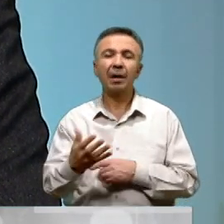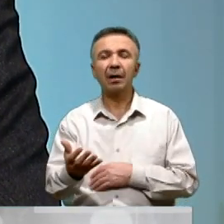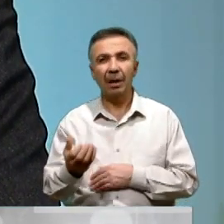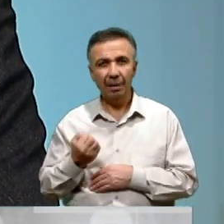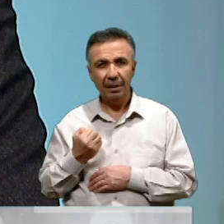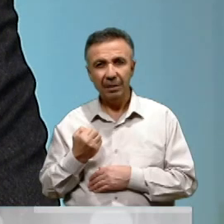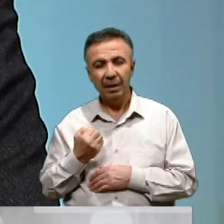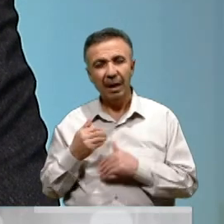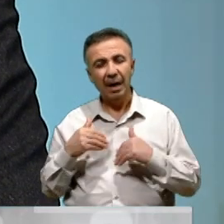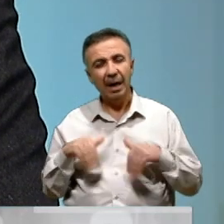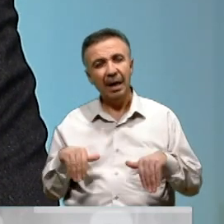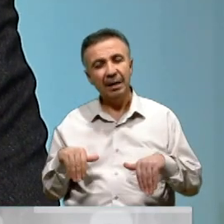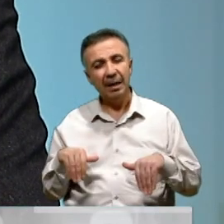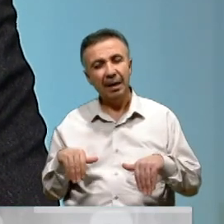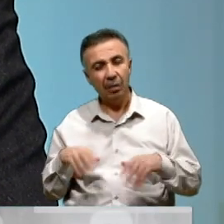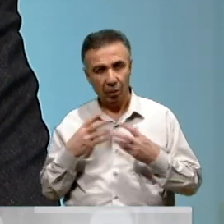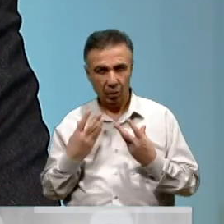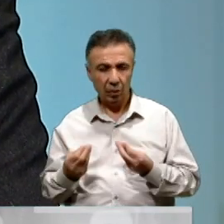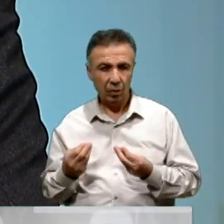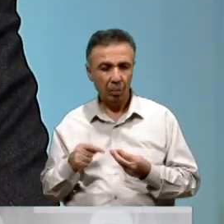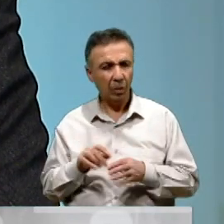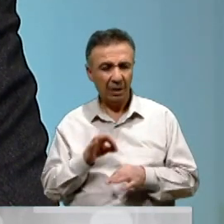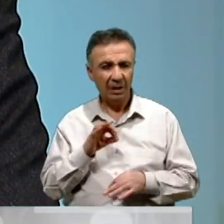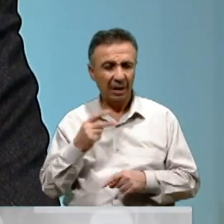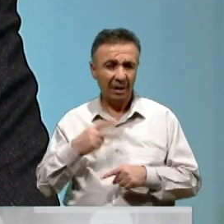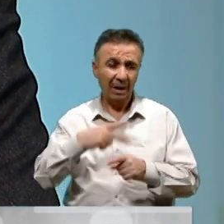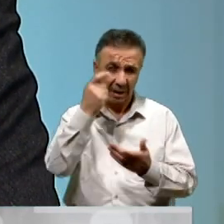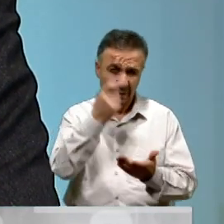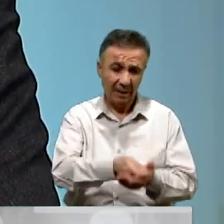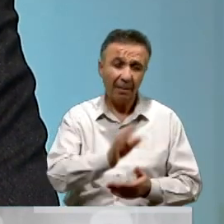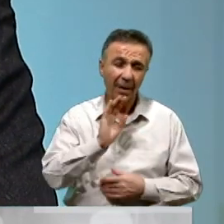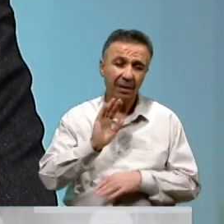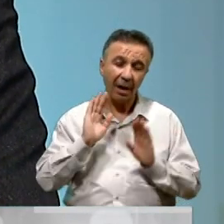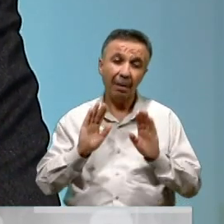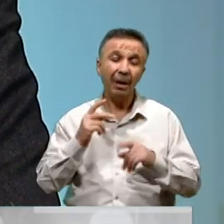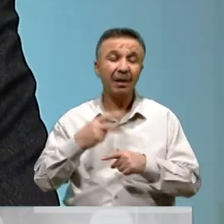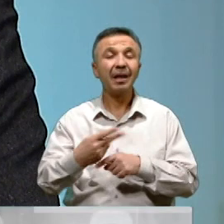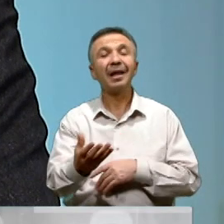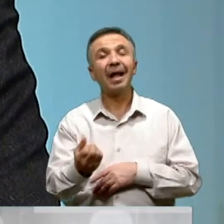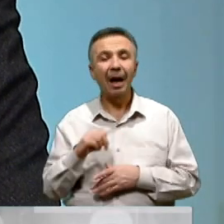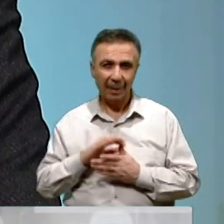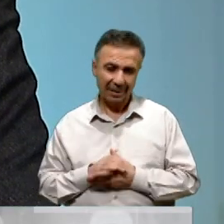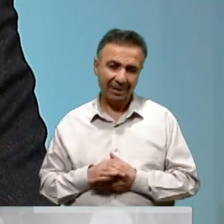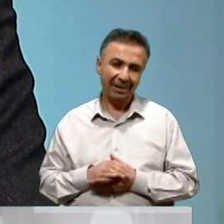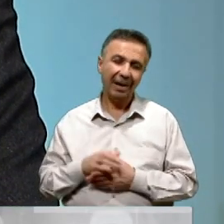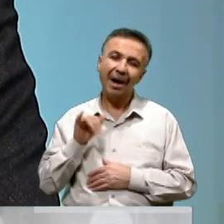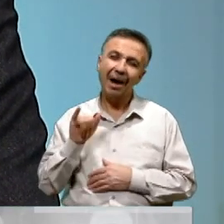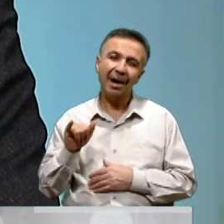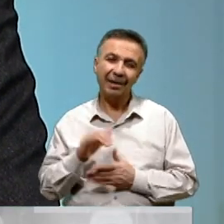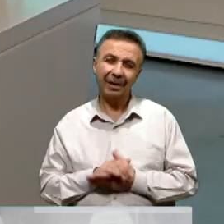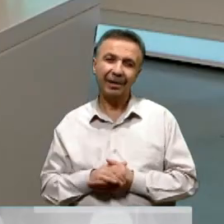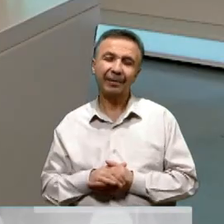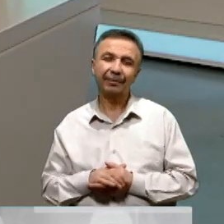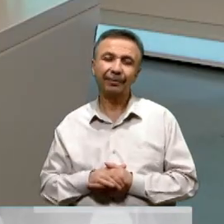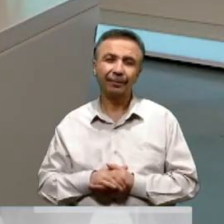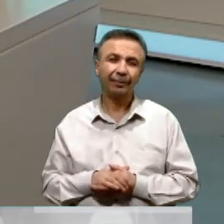almasına engeldir. Bu kişi zekat vermez. Ama zekat da alamaz. Ama zekat da alamaz. Aynı şekilde... Aldıysa